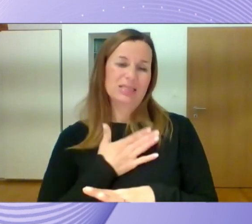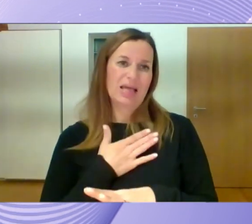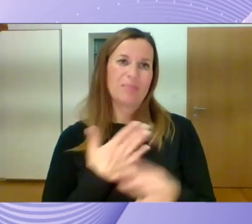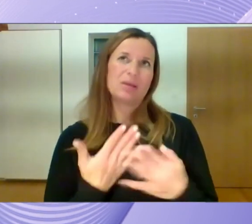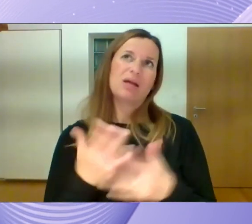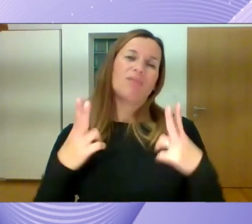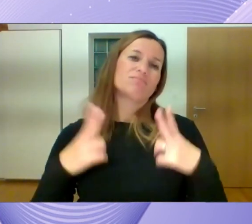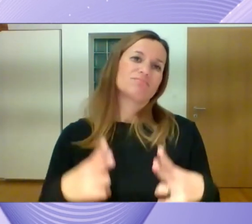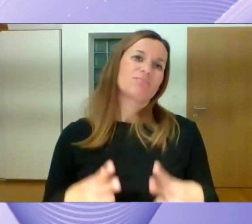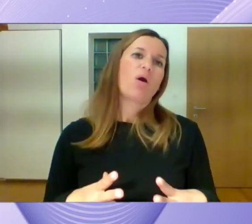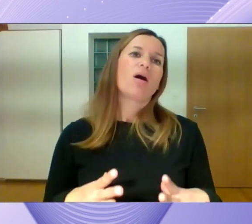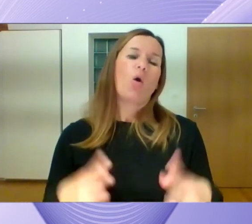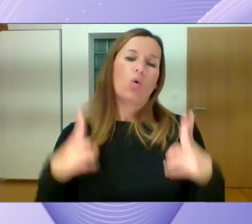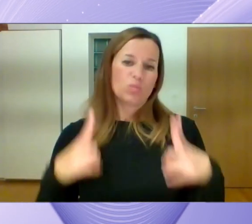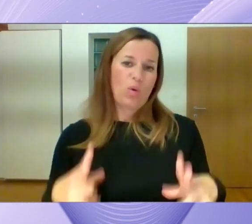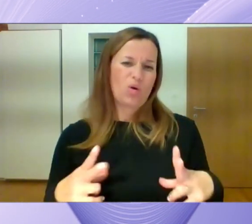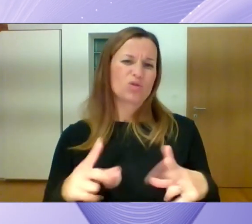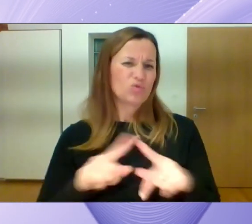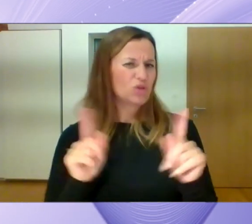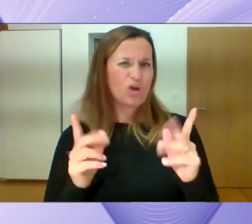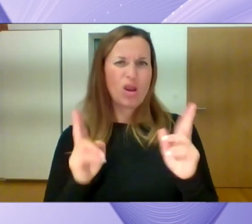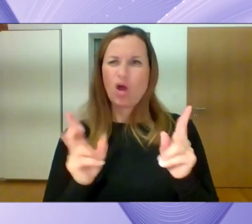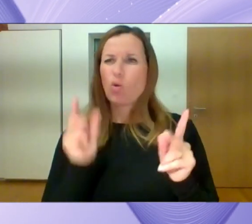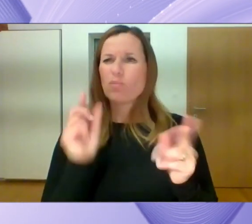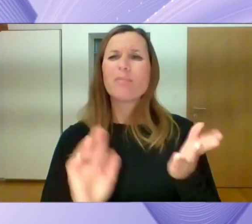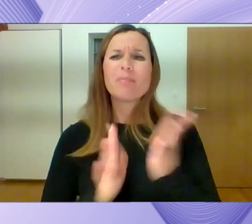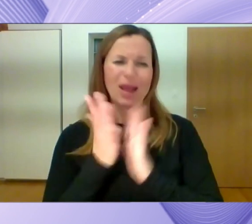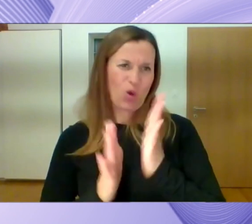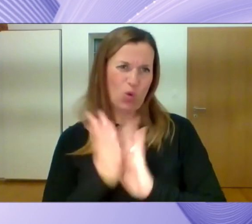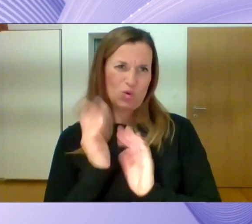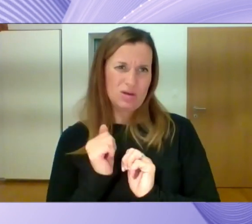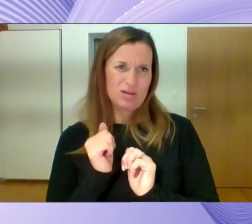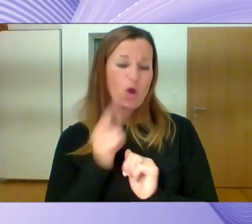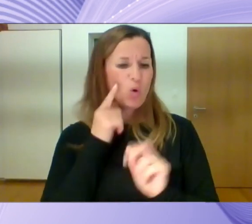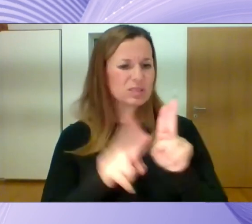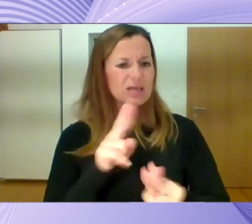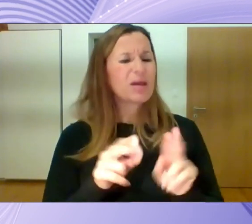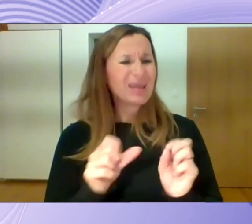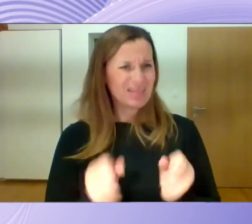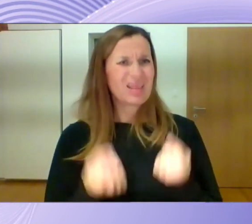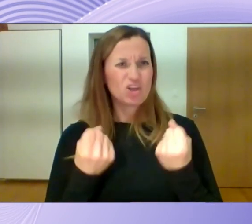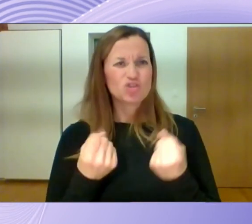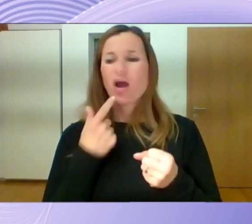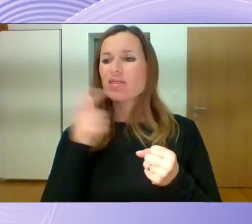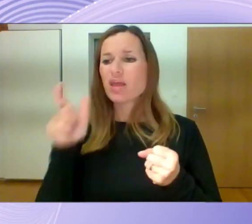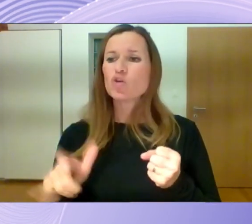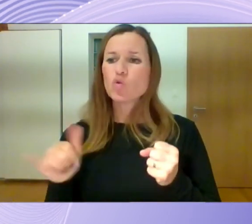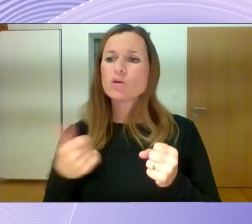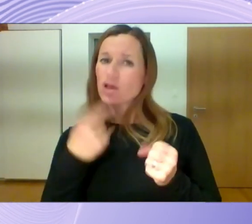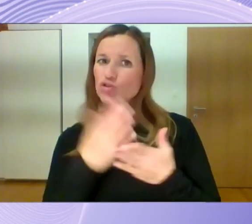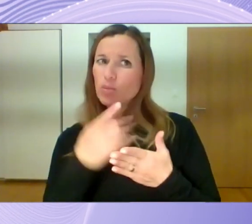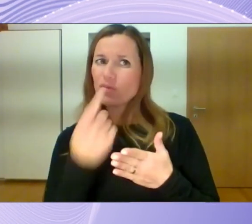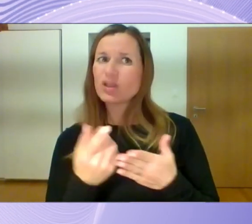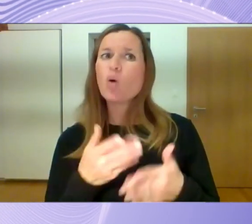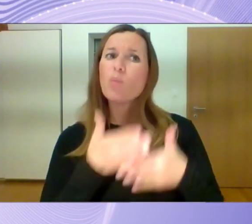ker je oskrba lahko težka. Sem videla vmes, že bom pa pogledala cel prispevek, ampak nekdo je že napisal, da je pomoč